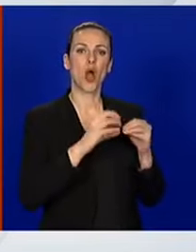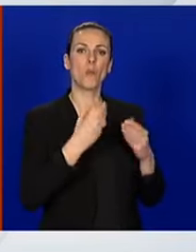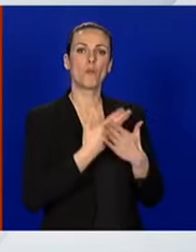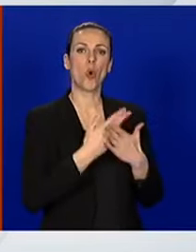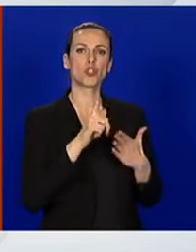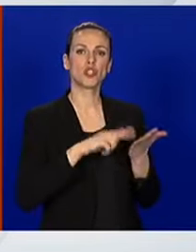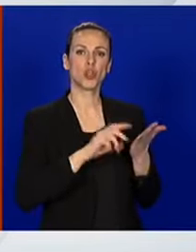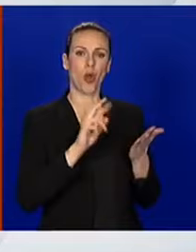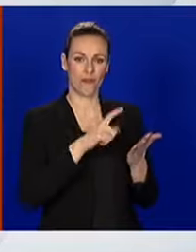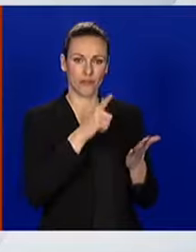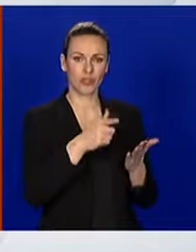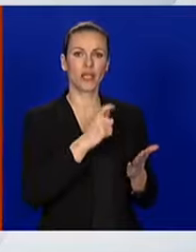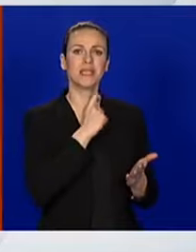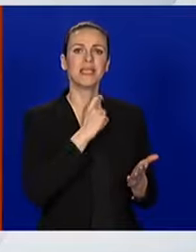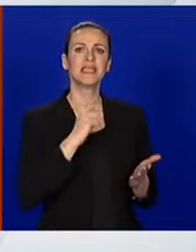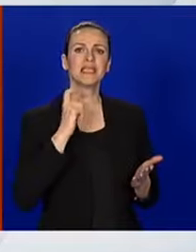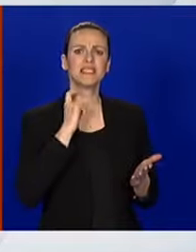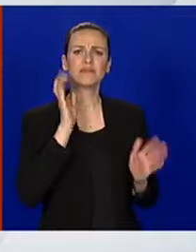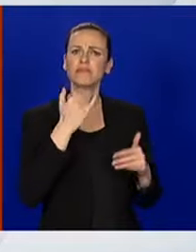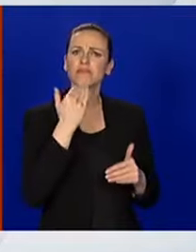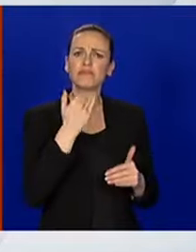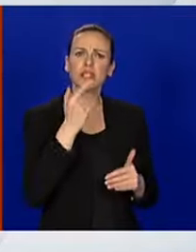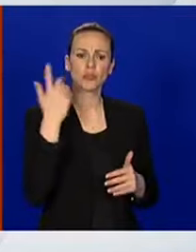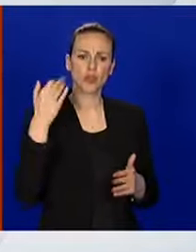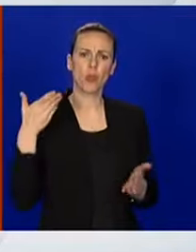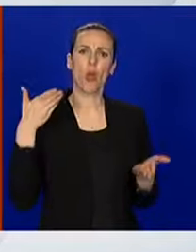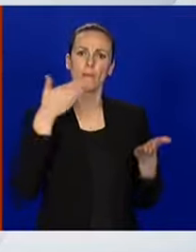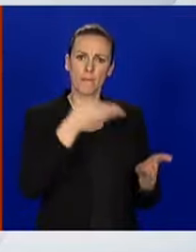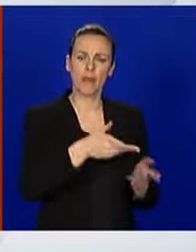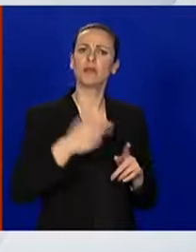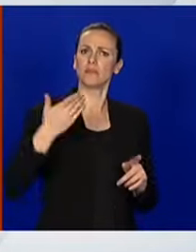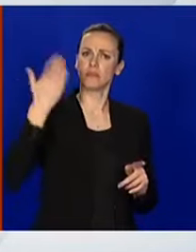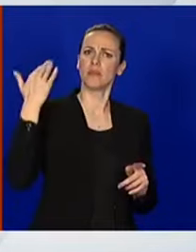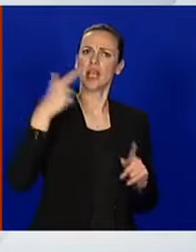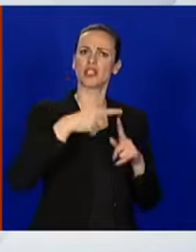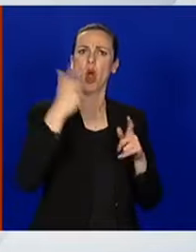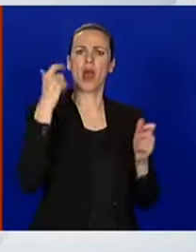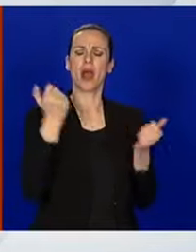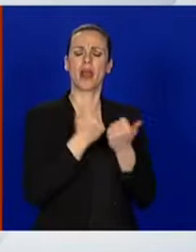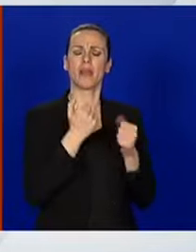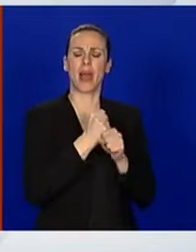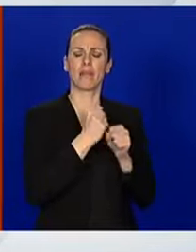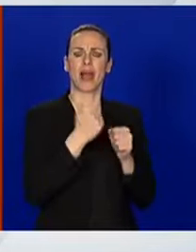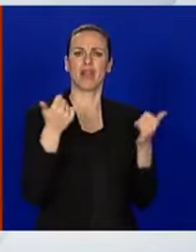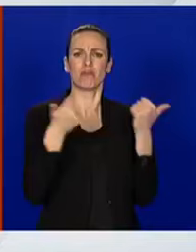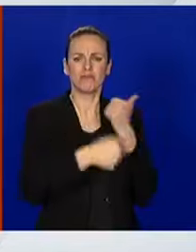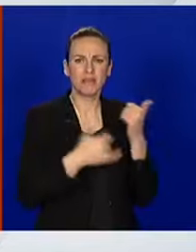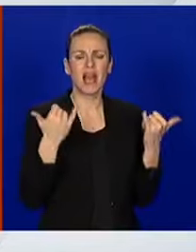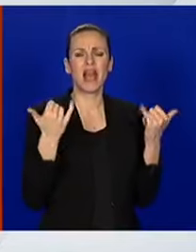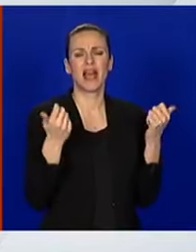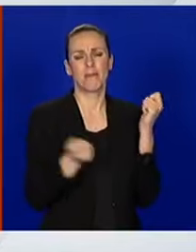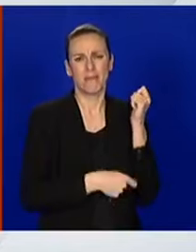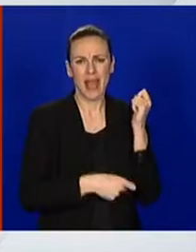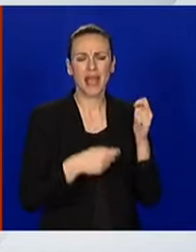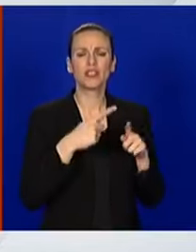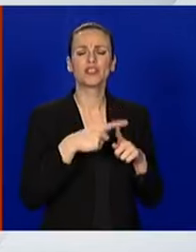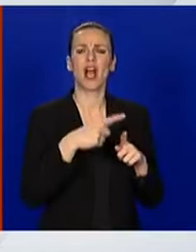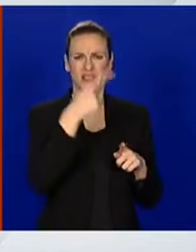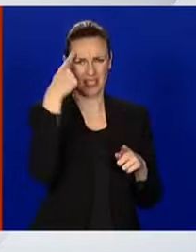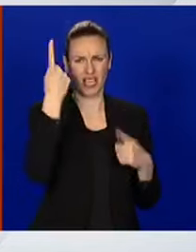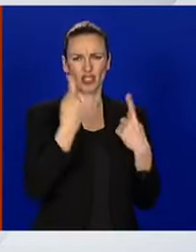dakle svećenik usprkos preporukama i prethodnoj prekršajnoj prijavi, siguran sam da ste upoznati što se